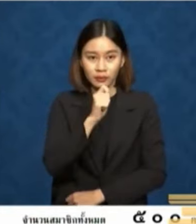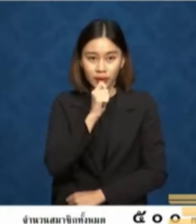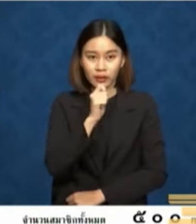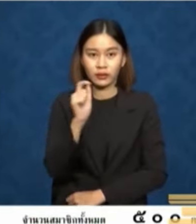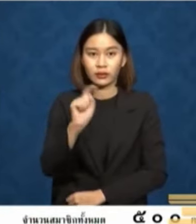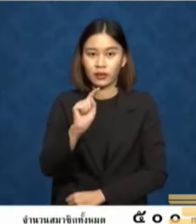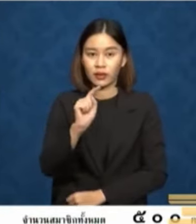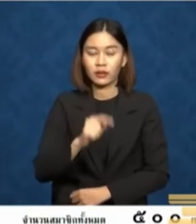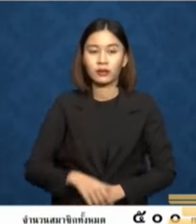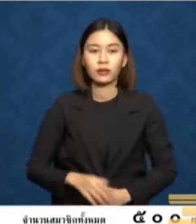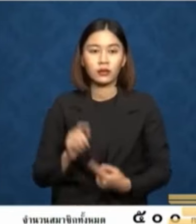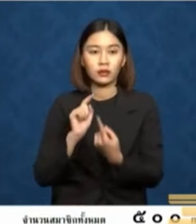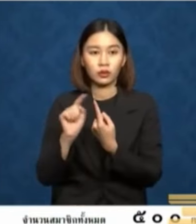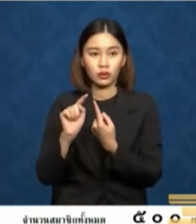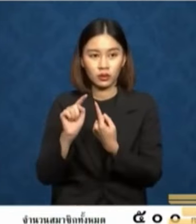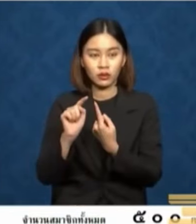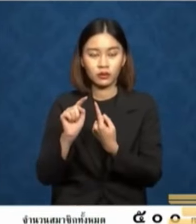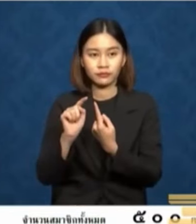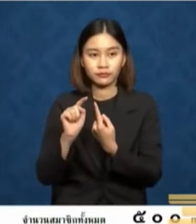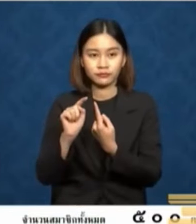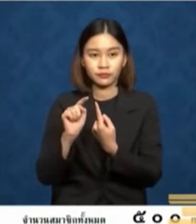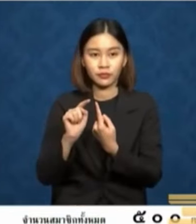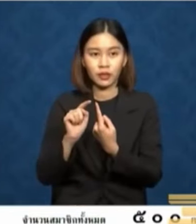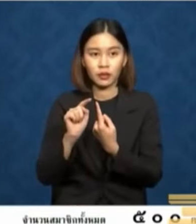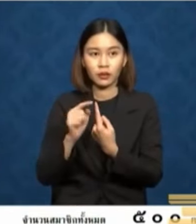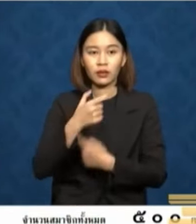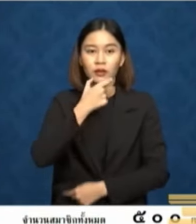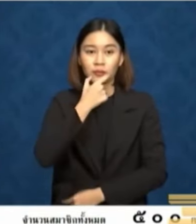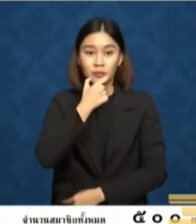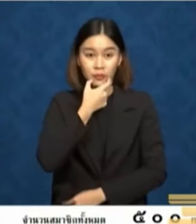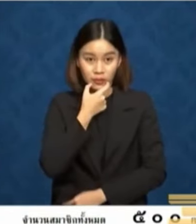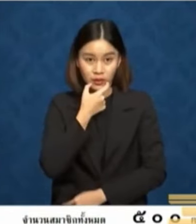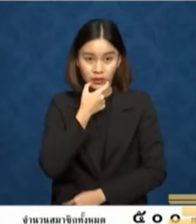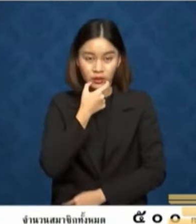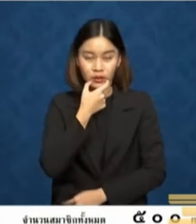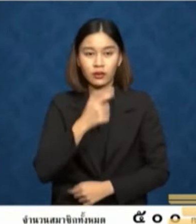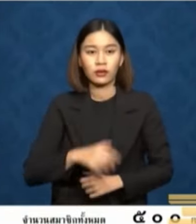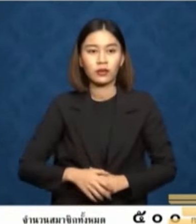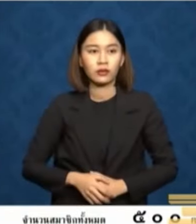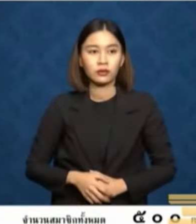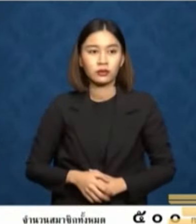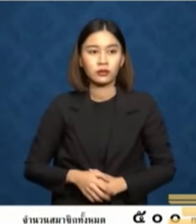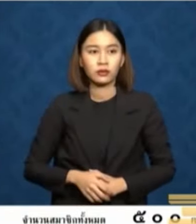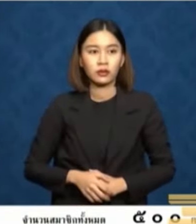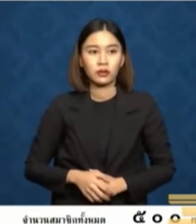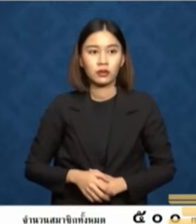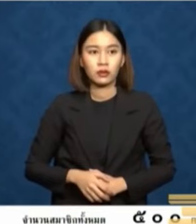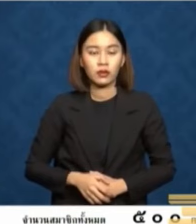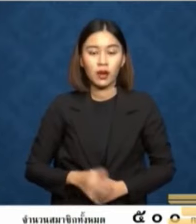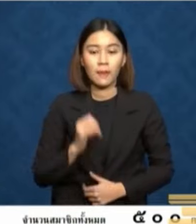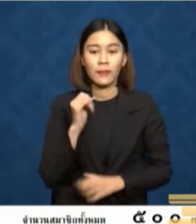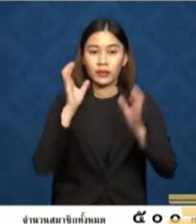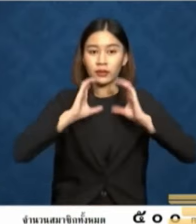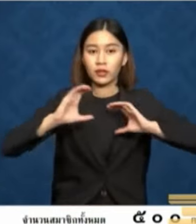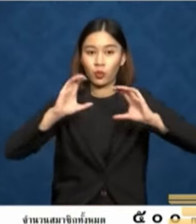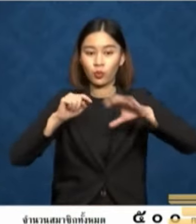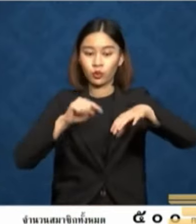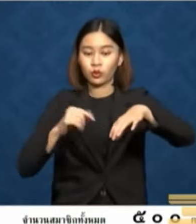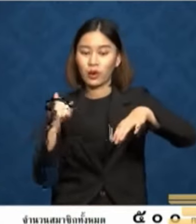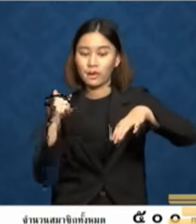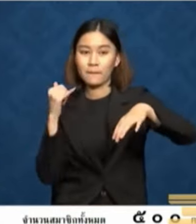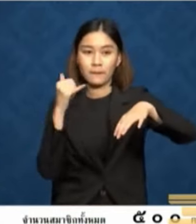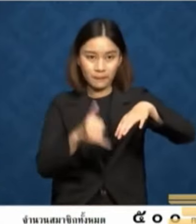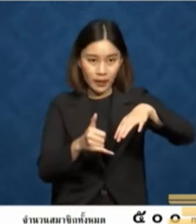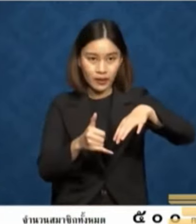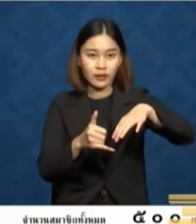ว่าการที่ปฏิพัฒน์สันติธาดาเดินทางบุกทำเนียบในวันนั้น